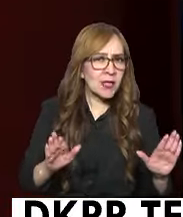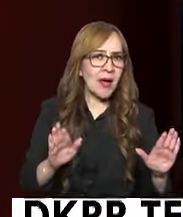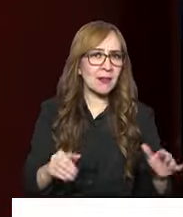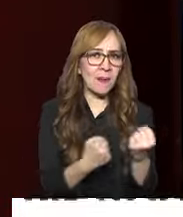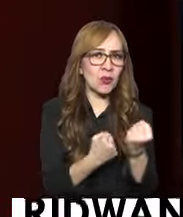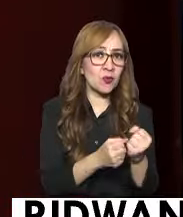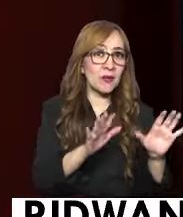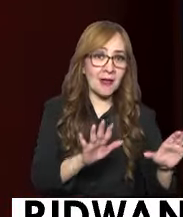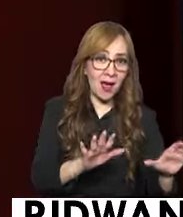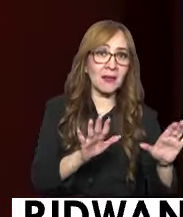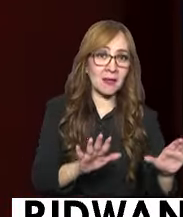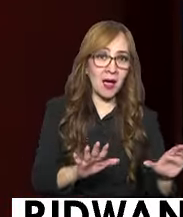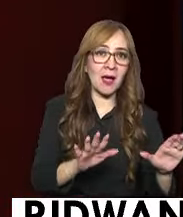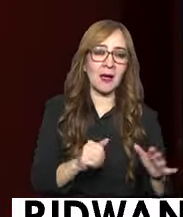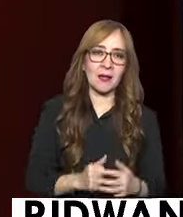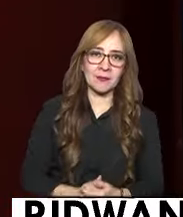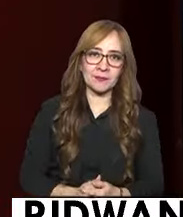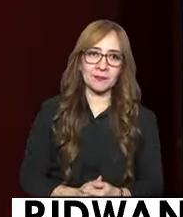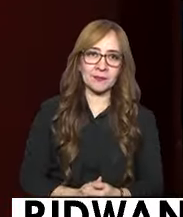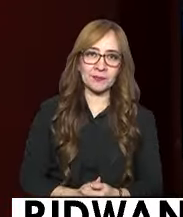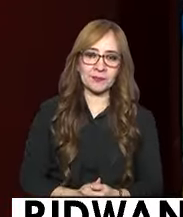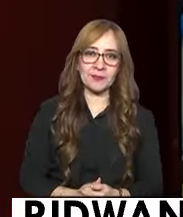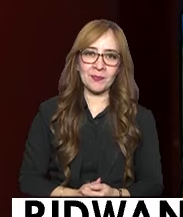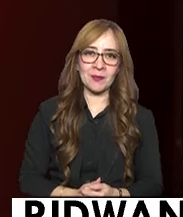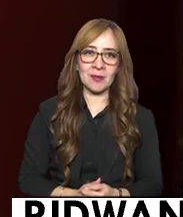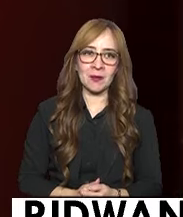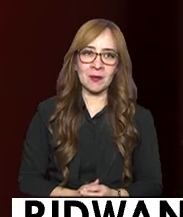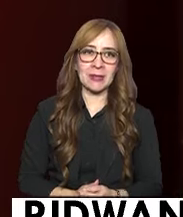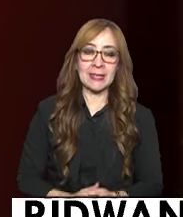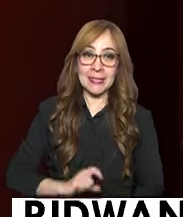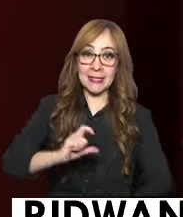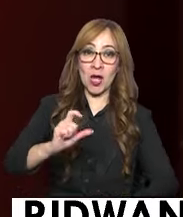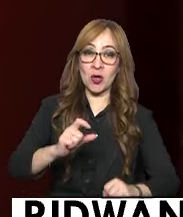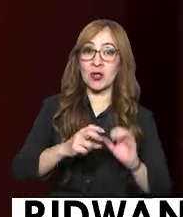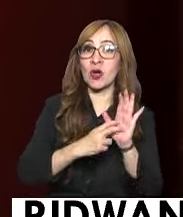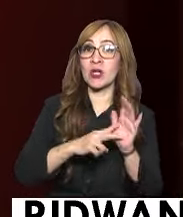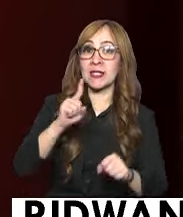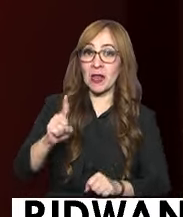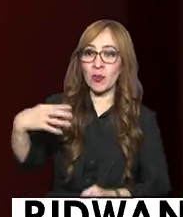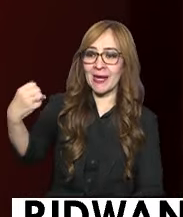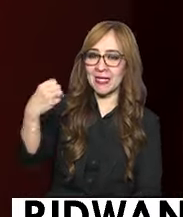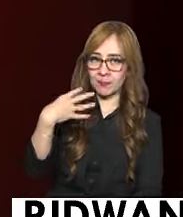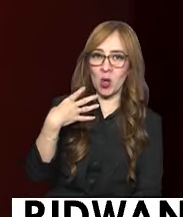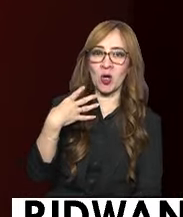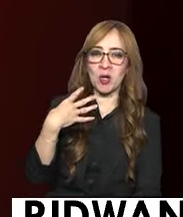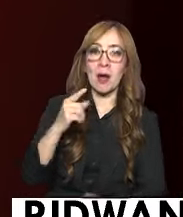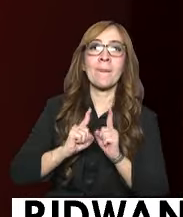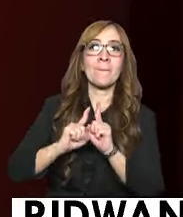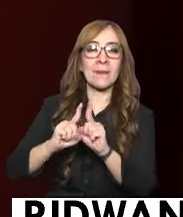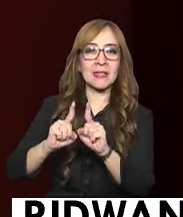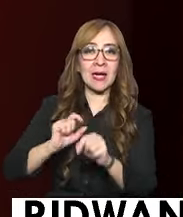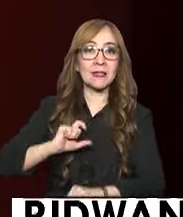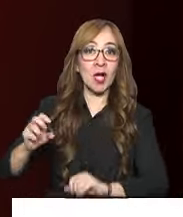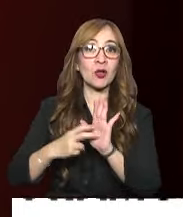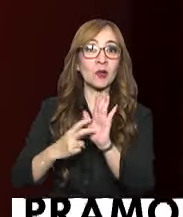para pendukung mohon tenang baik kami persilakan Pasangan calon nomor urut 1 untuk merespons tanggapan dari Pasangan calon nomor